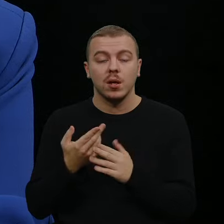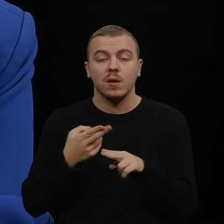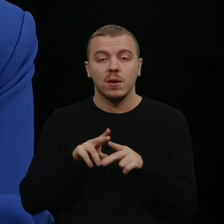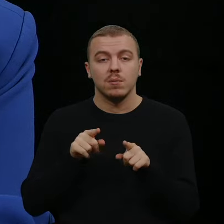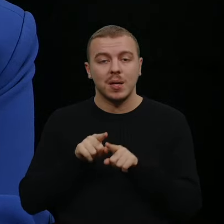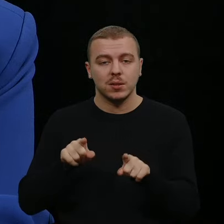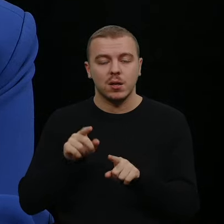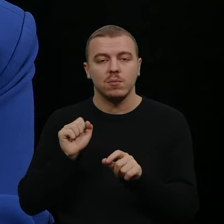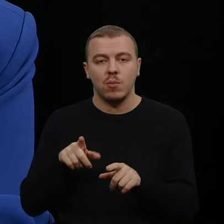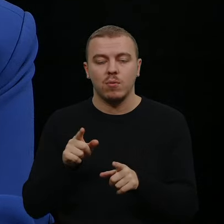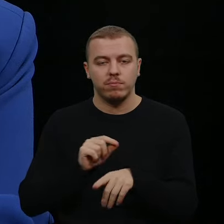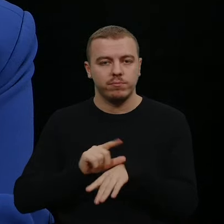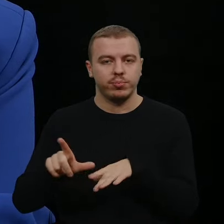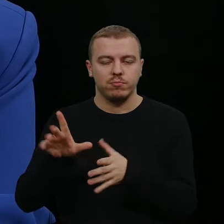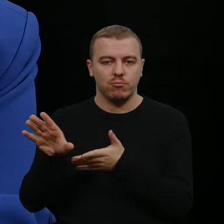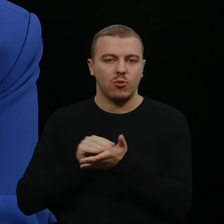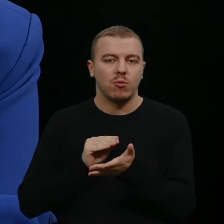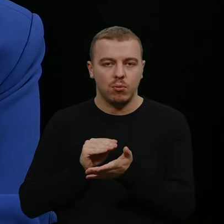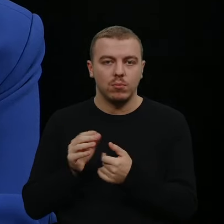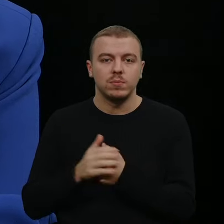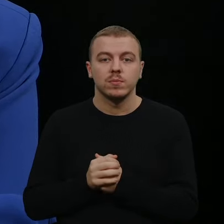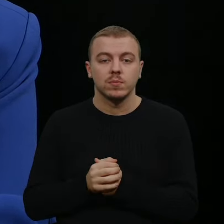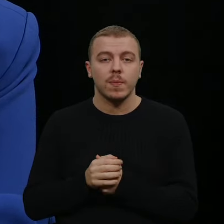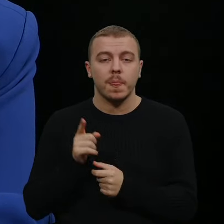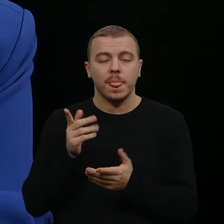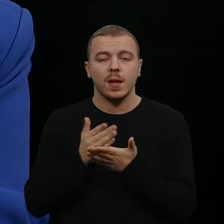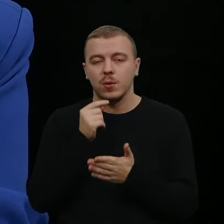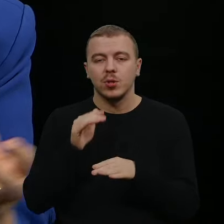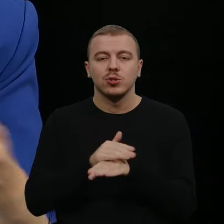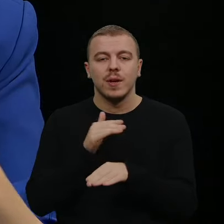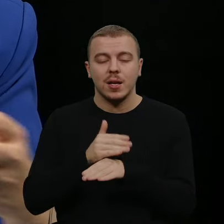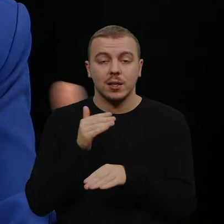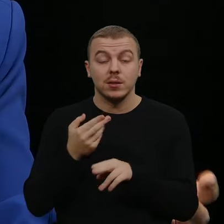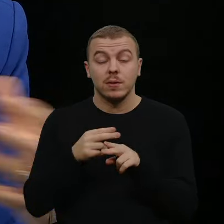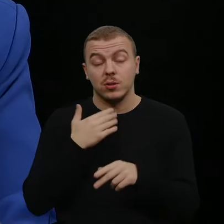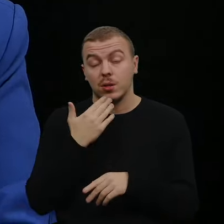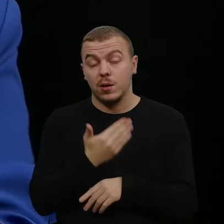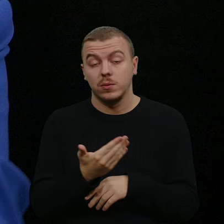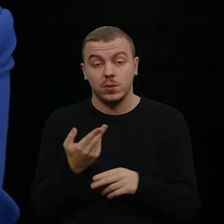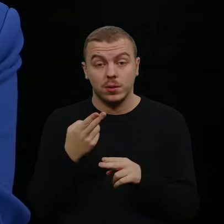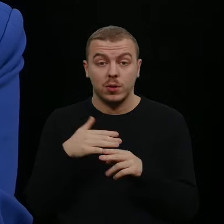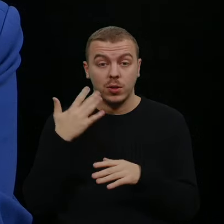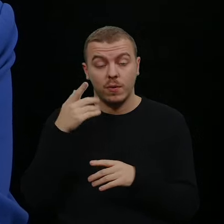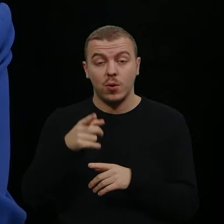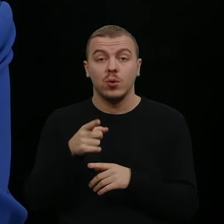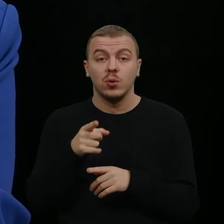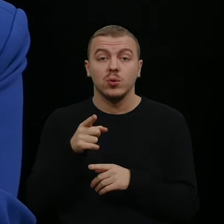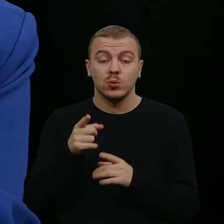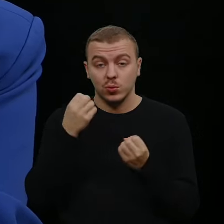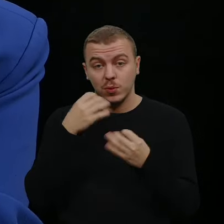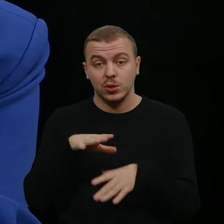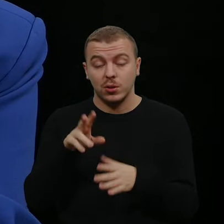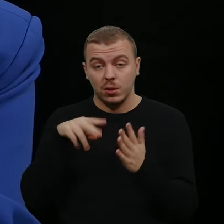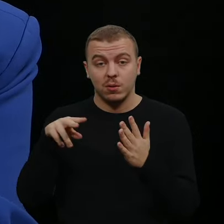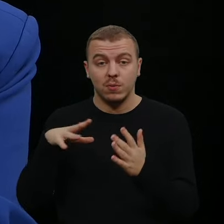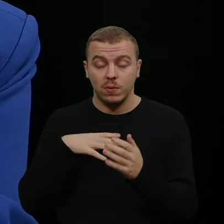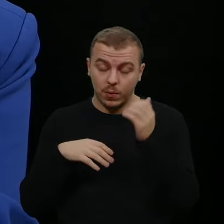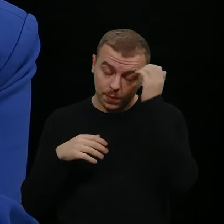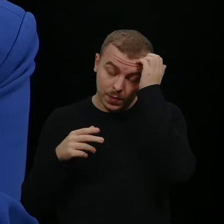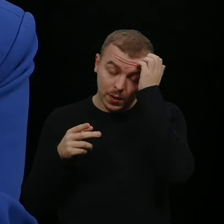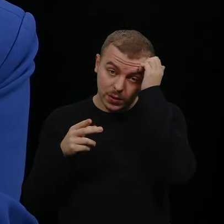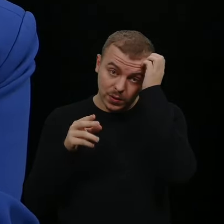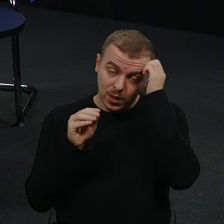irgi paskatinti, pasiekti pavyzdžių, nes ten jos yra tokias švelnesnės, negu dėl to ir paklausiau, nes aš galvoju, kad jūs esate susipažinęs galbūt, nes kalbate